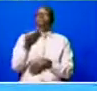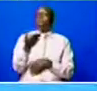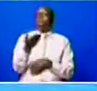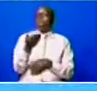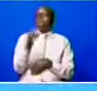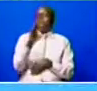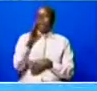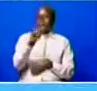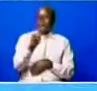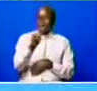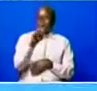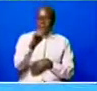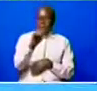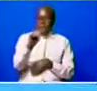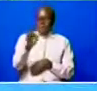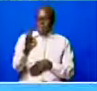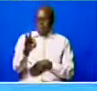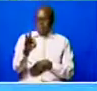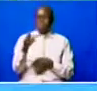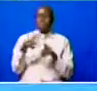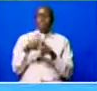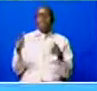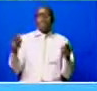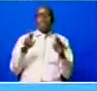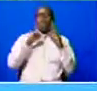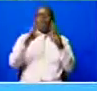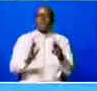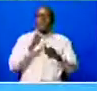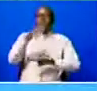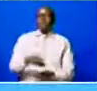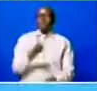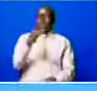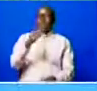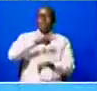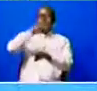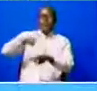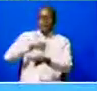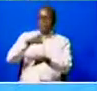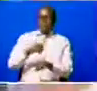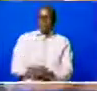FDD. Matokeo yanatarajiwa kuanzia saa 24 baada ya kukamilika kwa zoezi hilo.